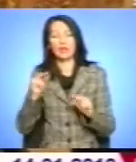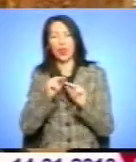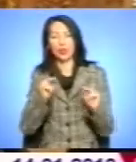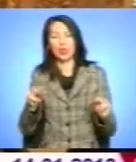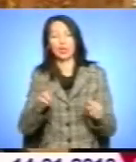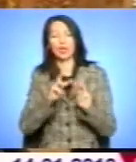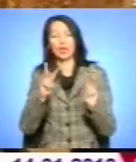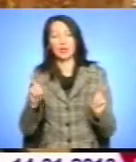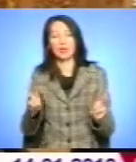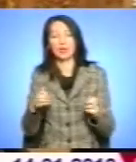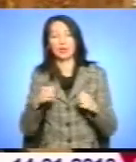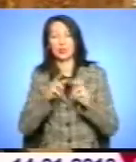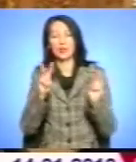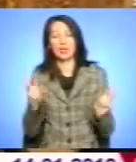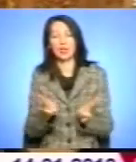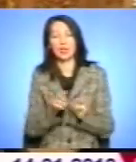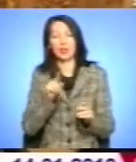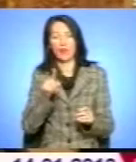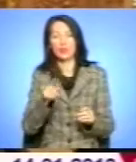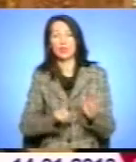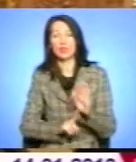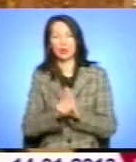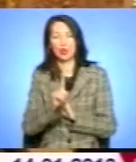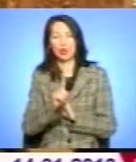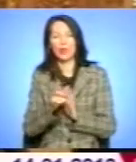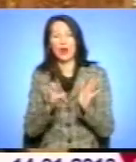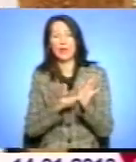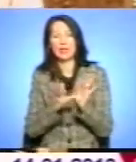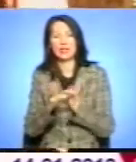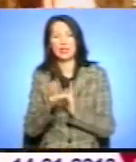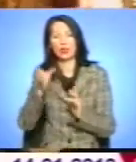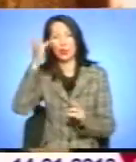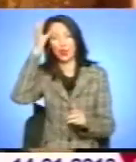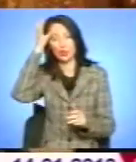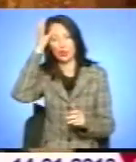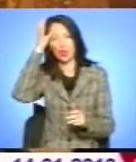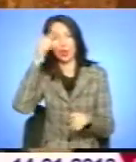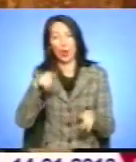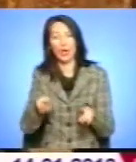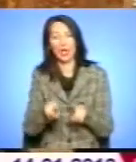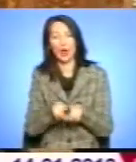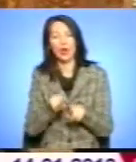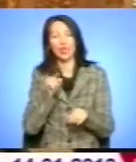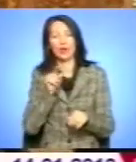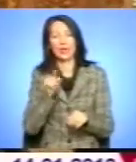він започаткував, власне, і якраз християнську освіченість, а також